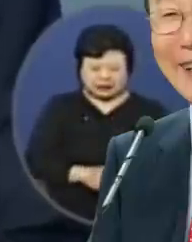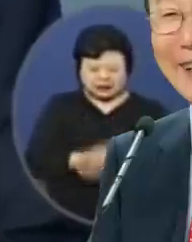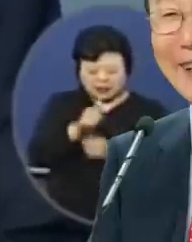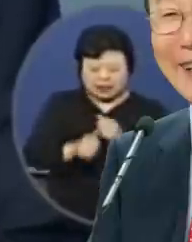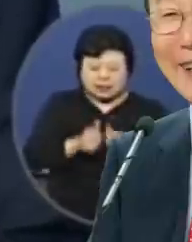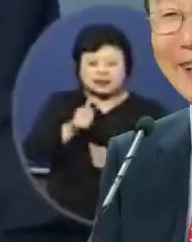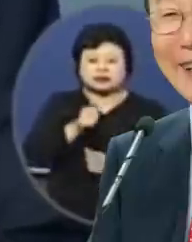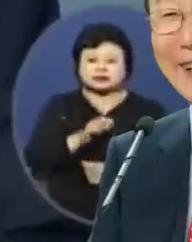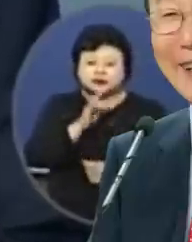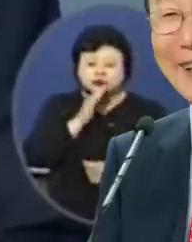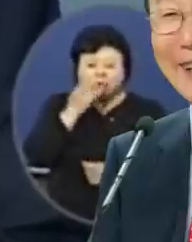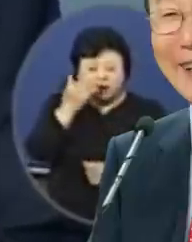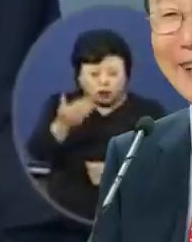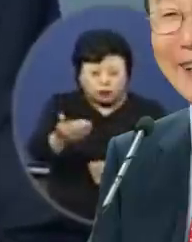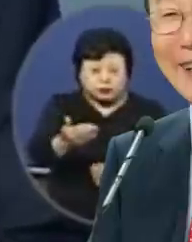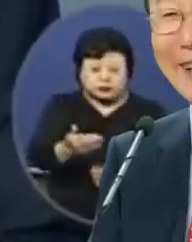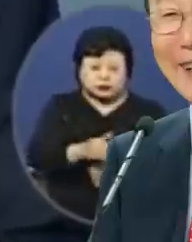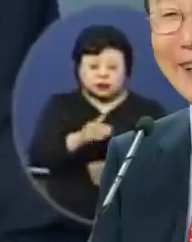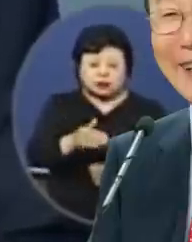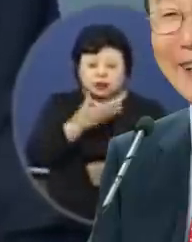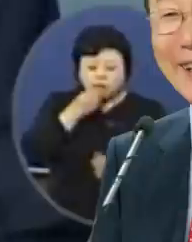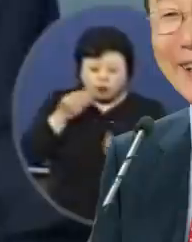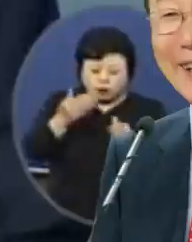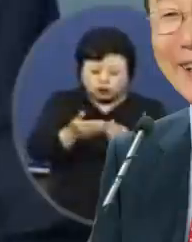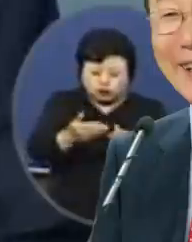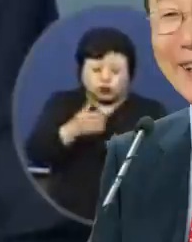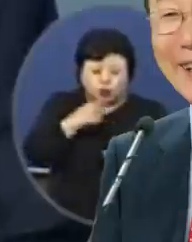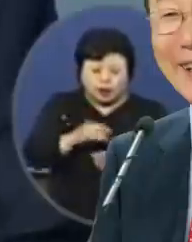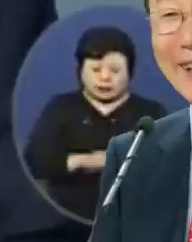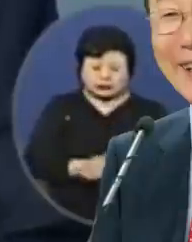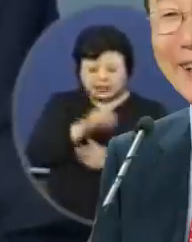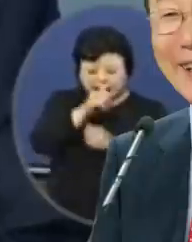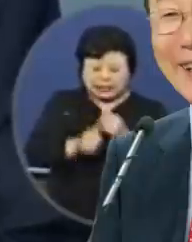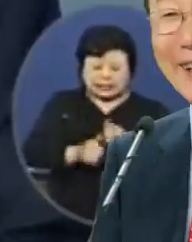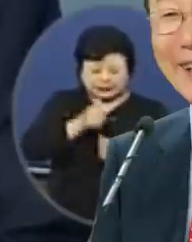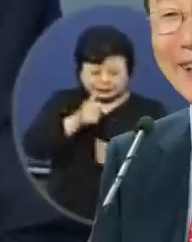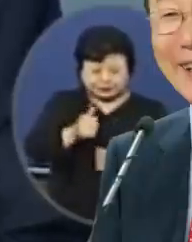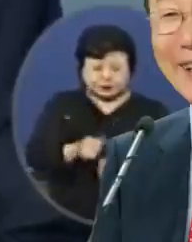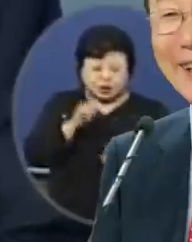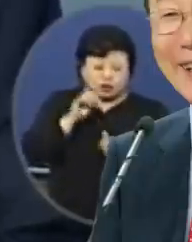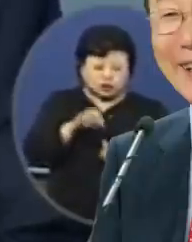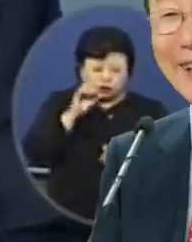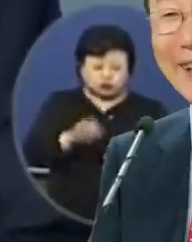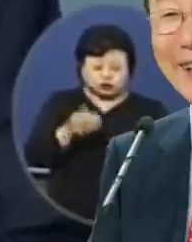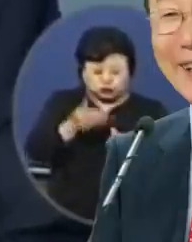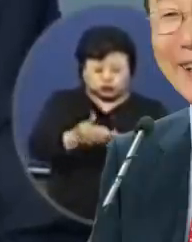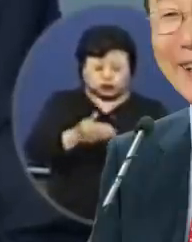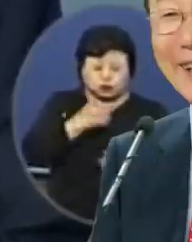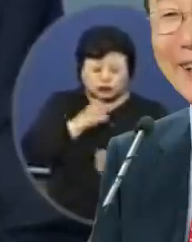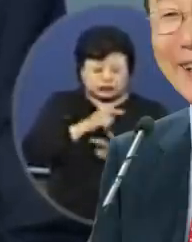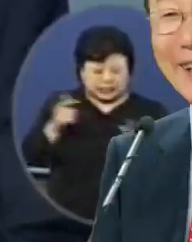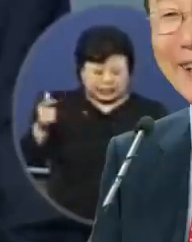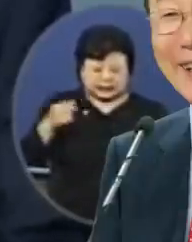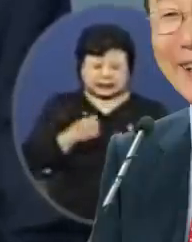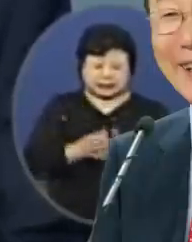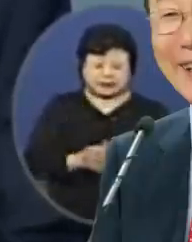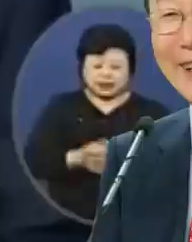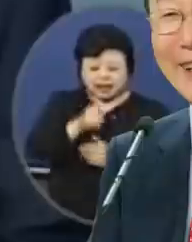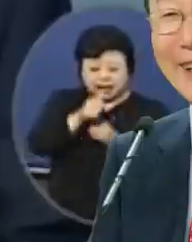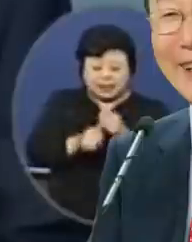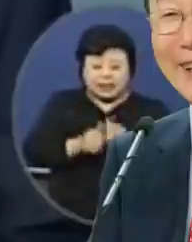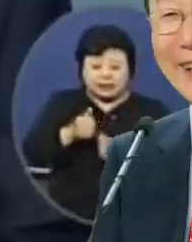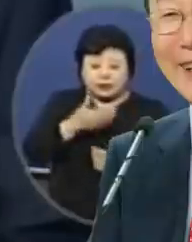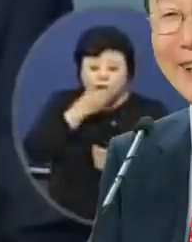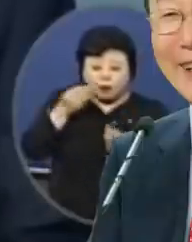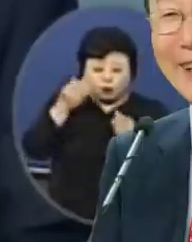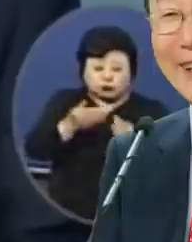하나님은 이만큼 여러분 우리에게 복을 주시기를 원하시는 하나님이시고 저주를 내리기를 원치 않습니다. 그러므로 하나님이